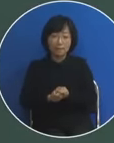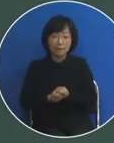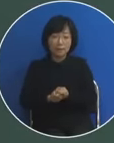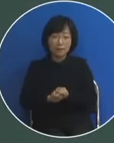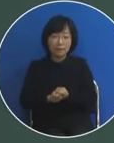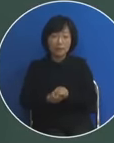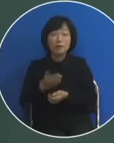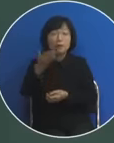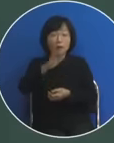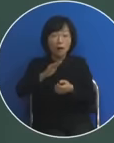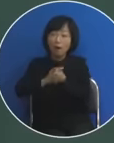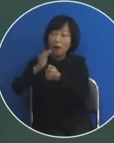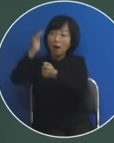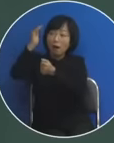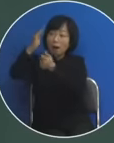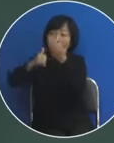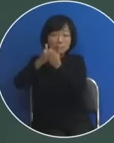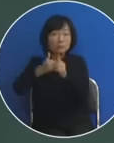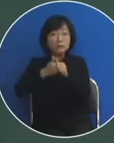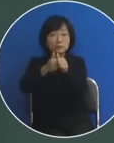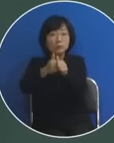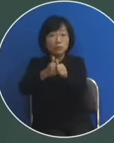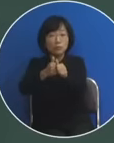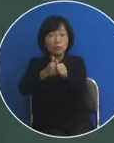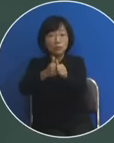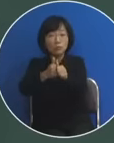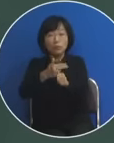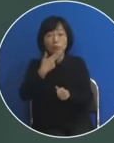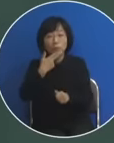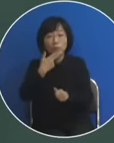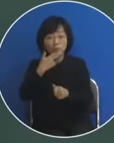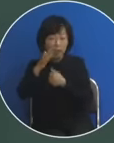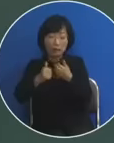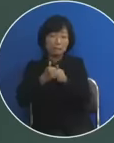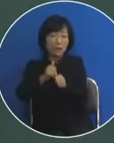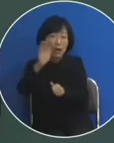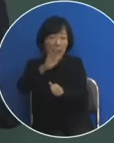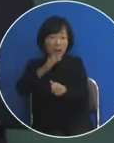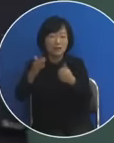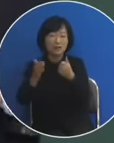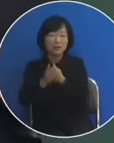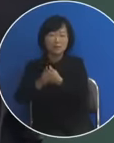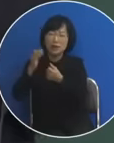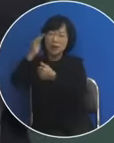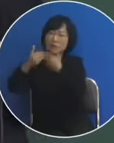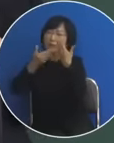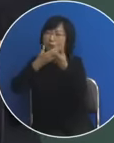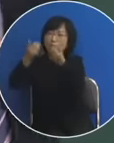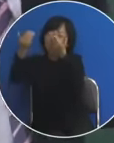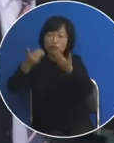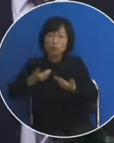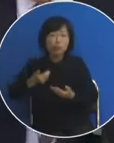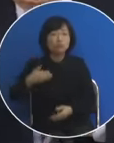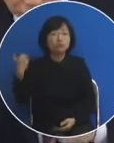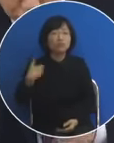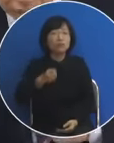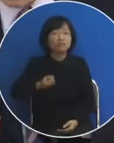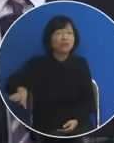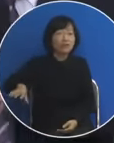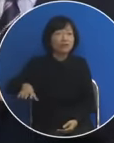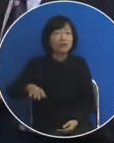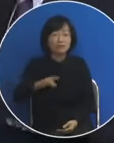때문에 이걸 당연히 놓치죠. And because you do not receive the guidance that God has reserved for you, naturally you're not going to receive this.